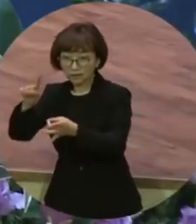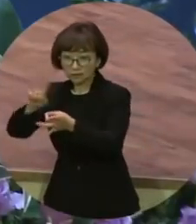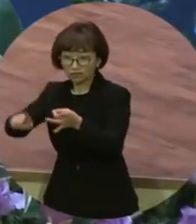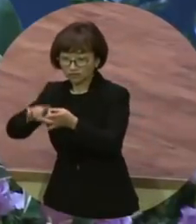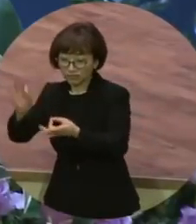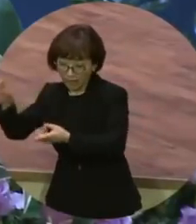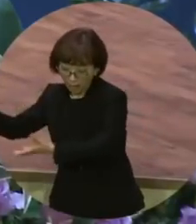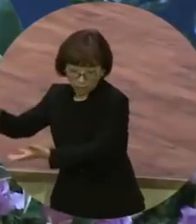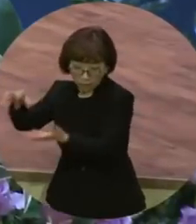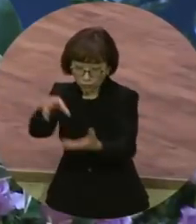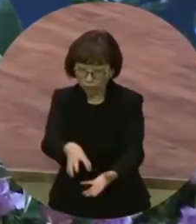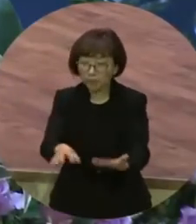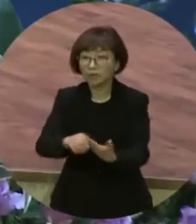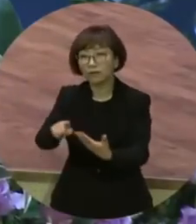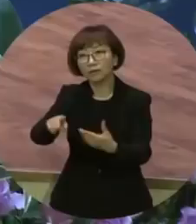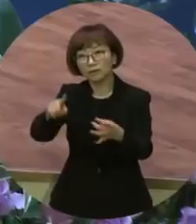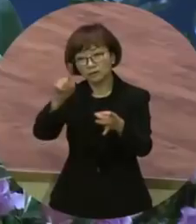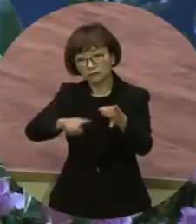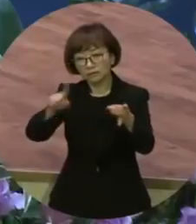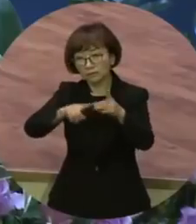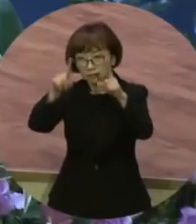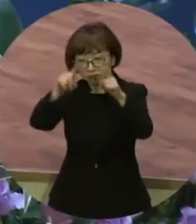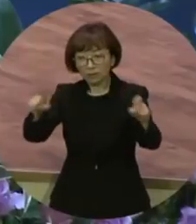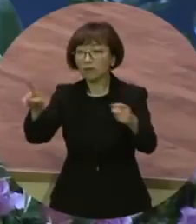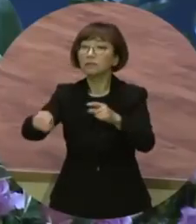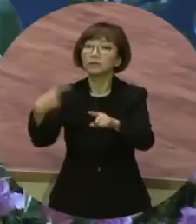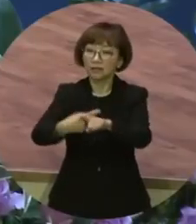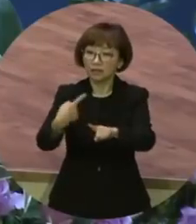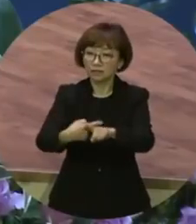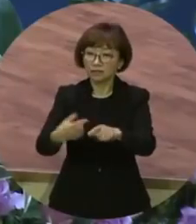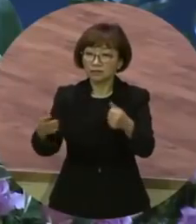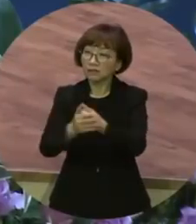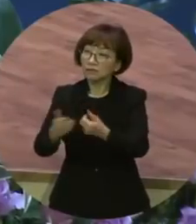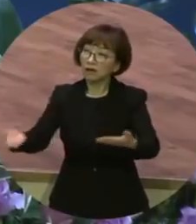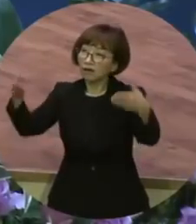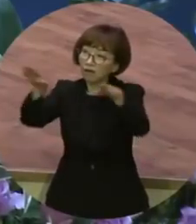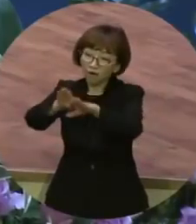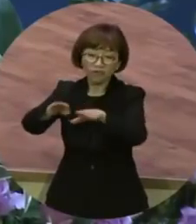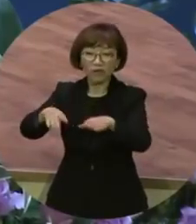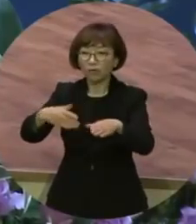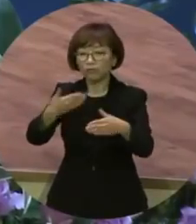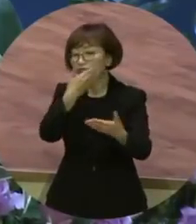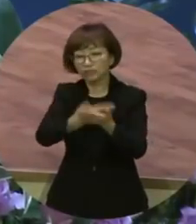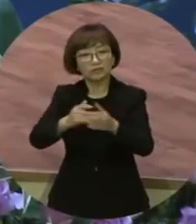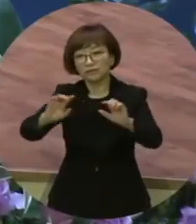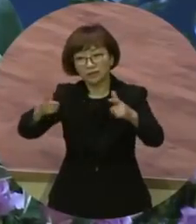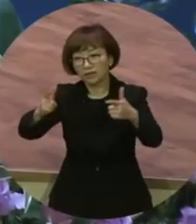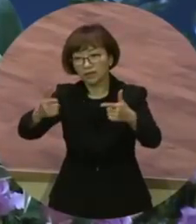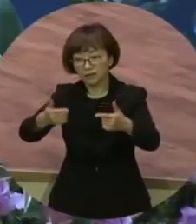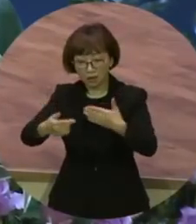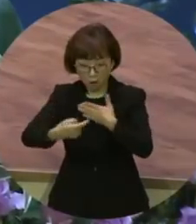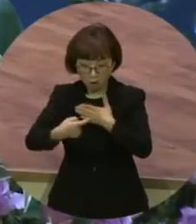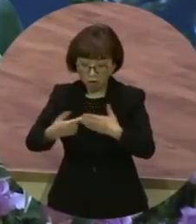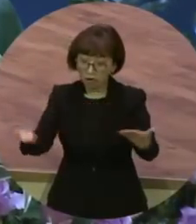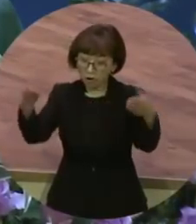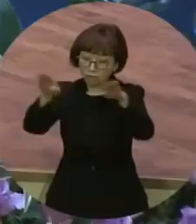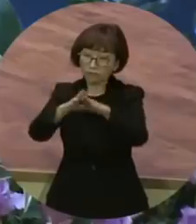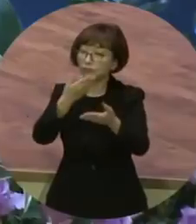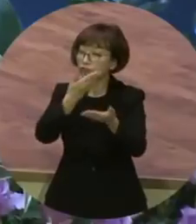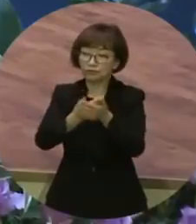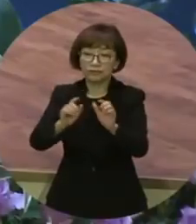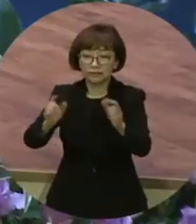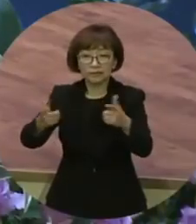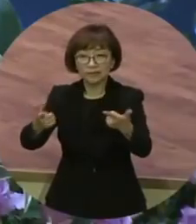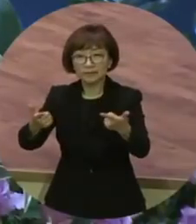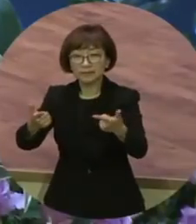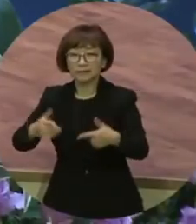우리는 다음 세대가 이 복음만 남기지 못하도록 사단이 올인하고 있다는 것을 피부로 느끼고 있습니다. 성경에